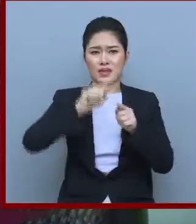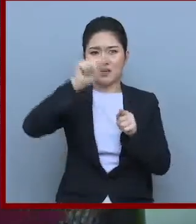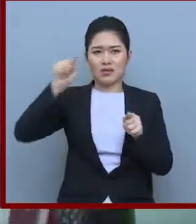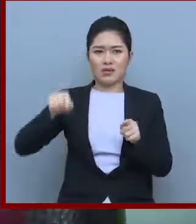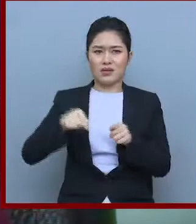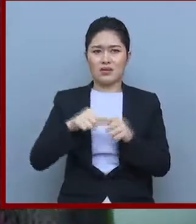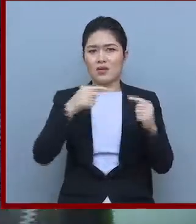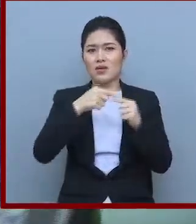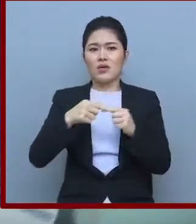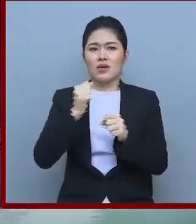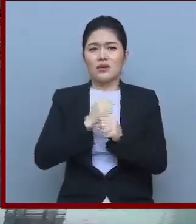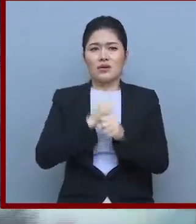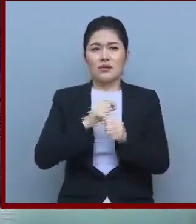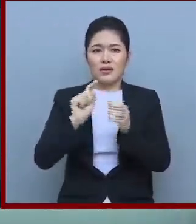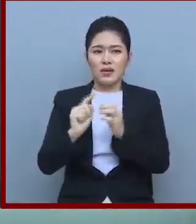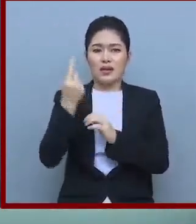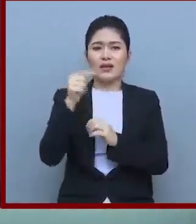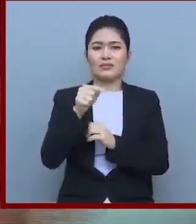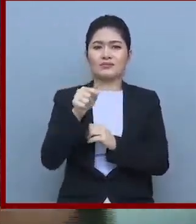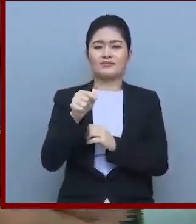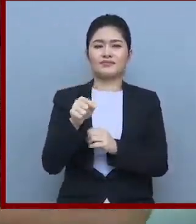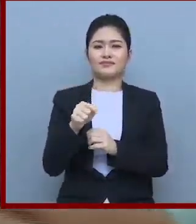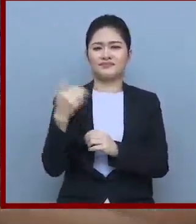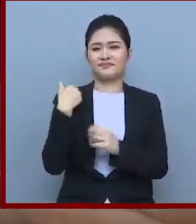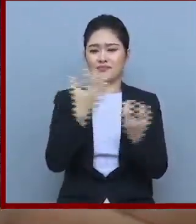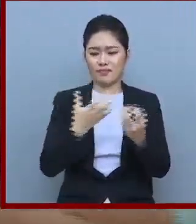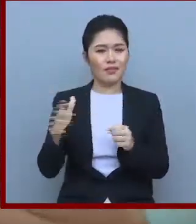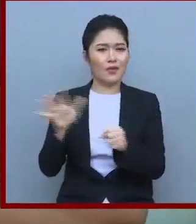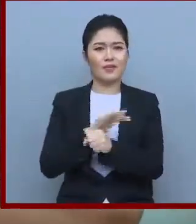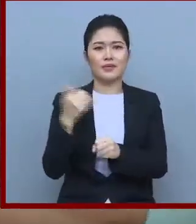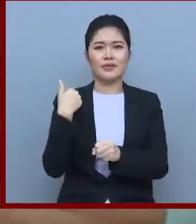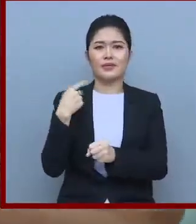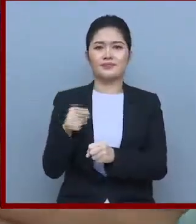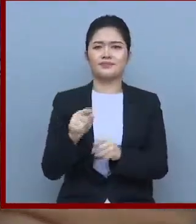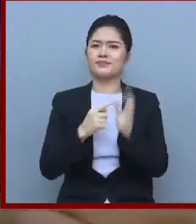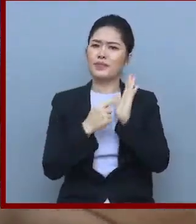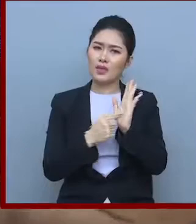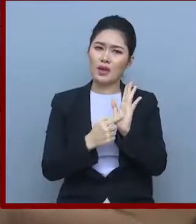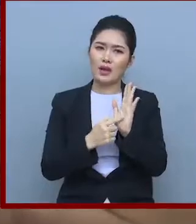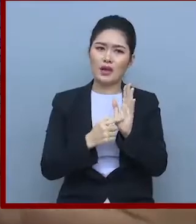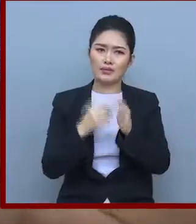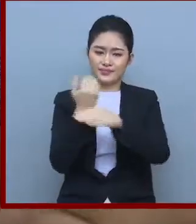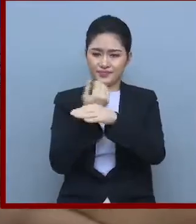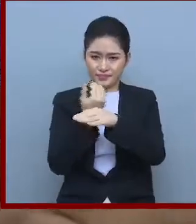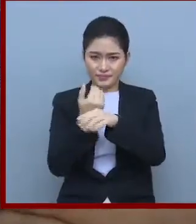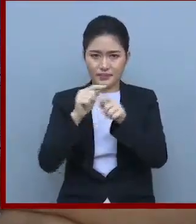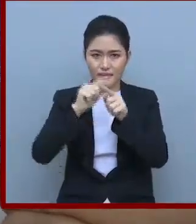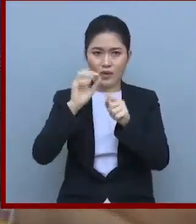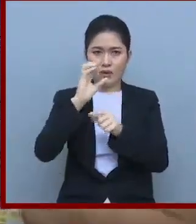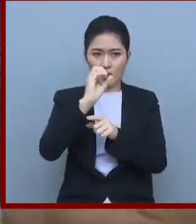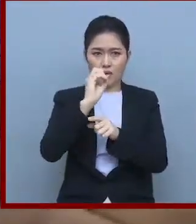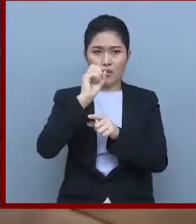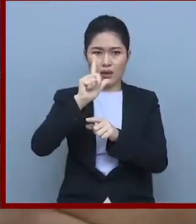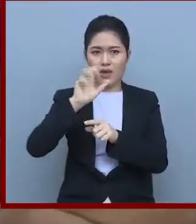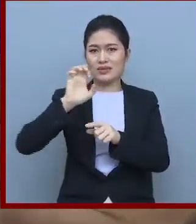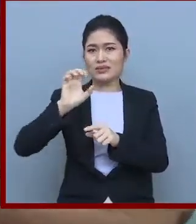ชุดสำหรับต่ออุปกรณ์ลงไปนะครับเบื้องต้นเนี่ยในตัวนี้เนี่ยมีอุปกรณ์มาอยู่แล้วนะครับอย่างเช่นจอ OLED นะครับพ